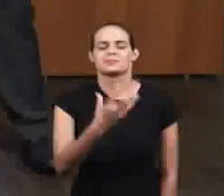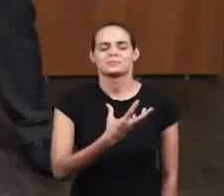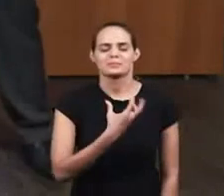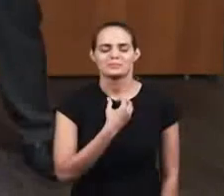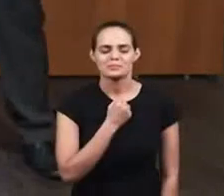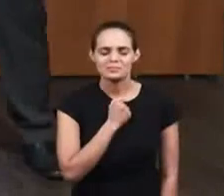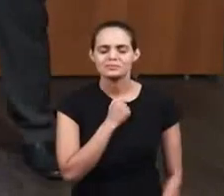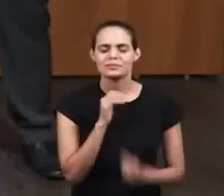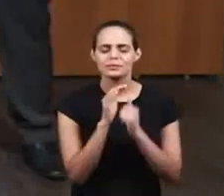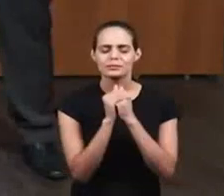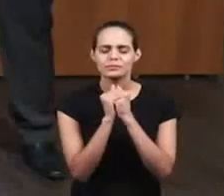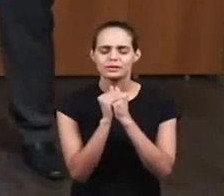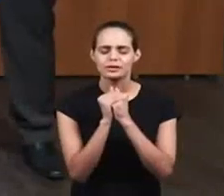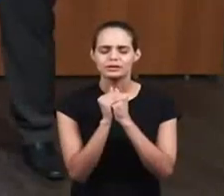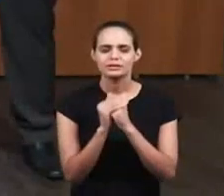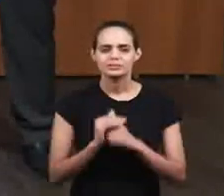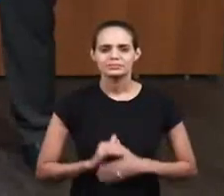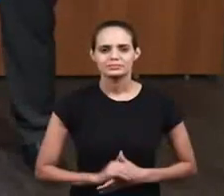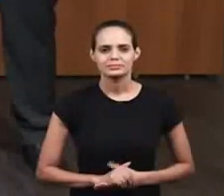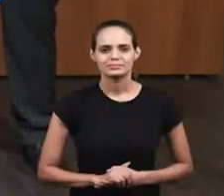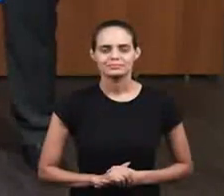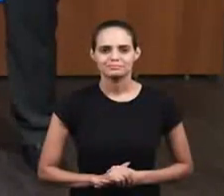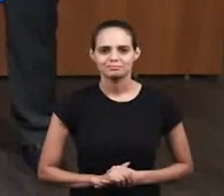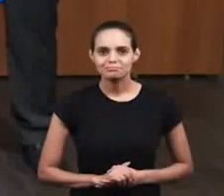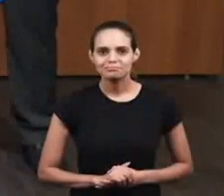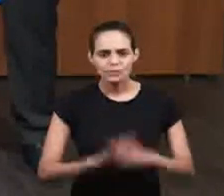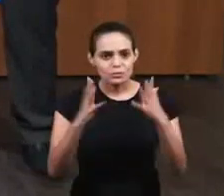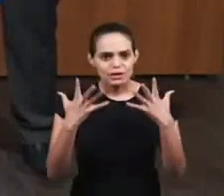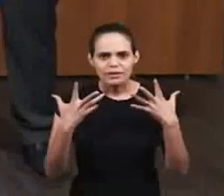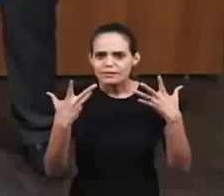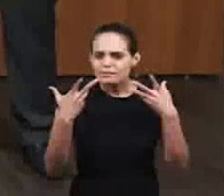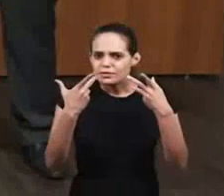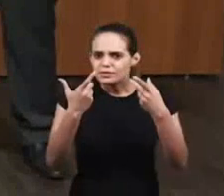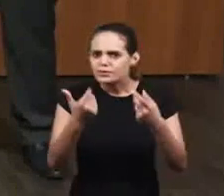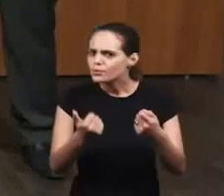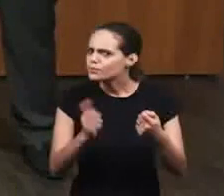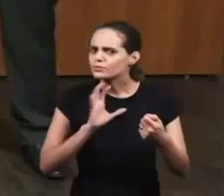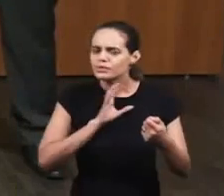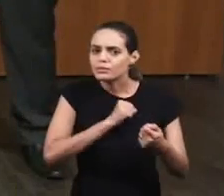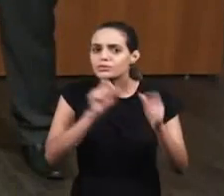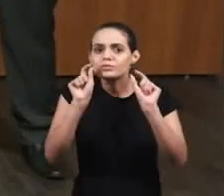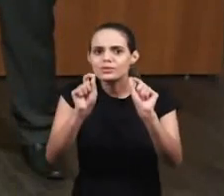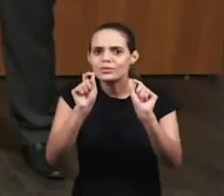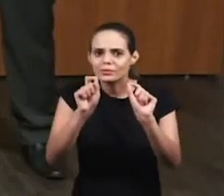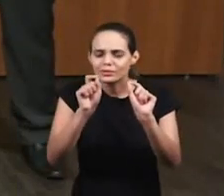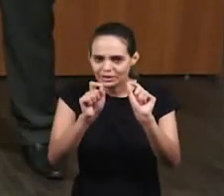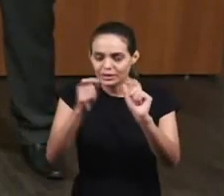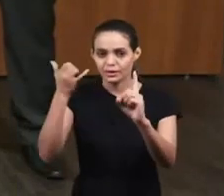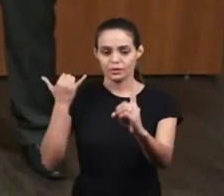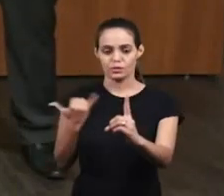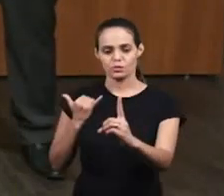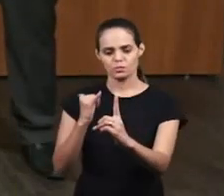prophezeit hier den Herrn Jesus und über all diejenigen, die den Herrn Jesus annehmen und über all diejenigen, die